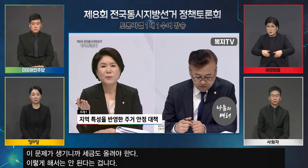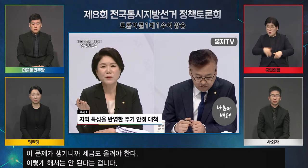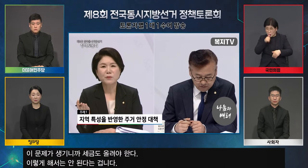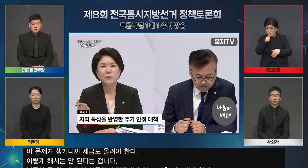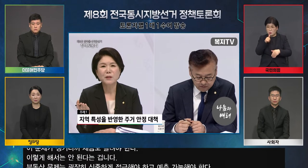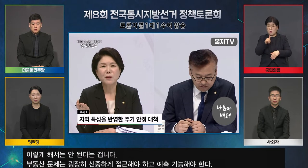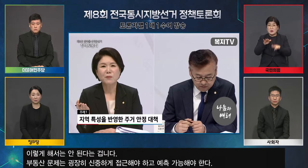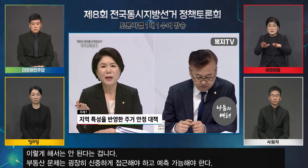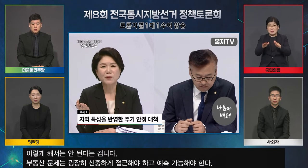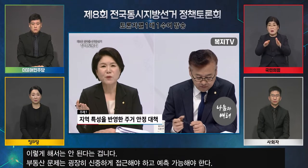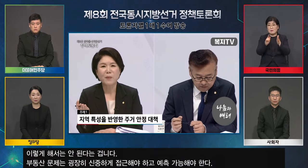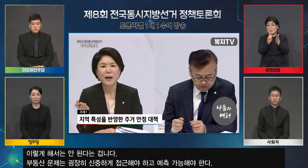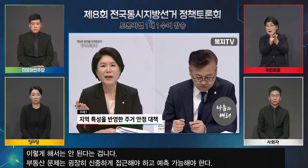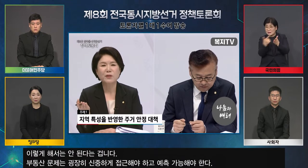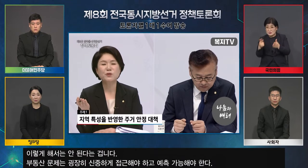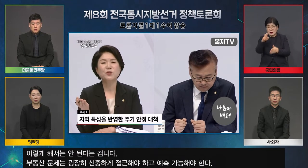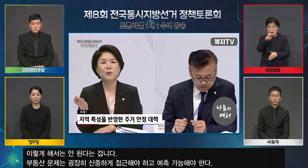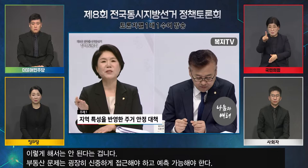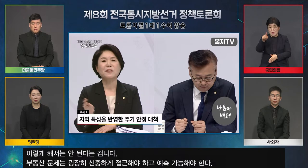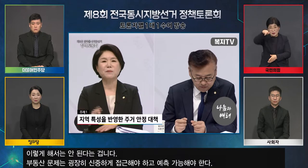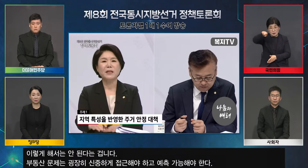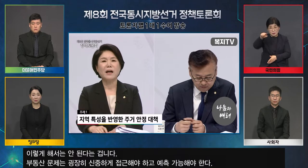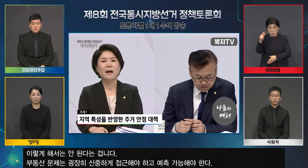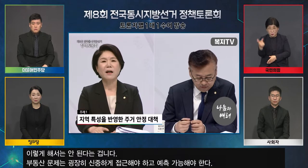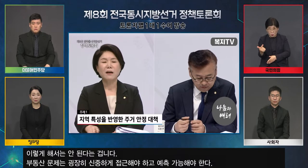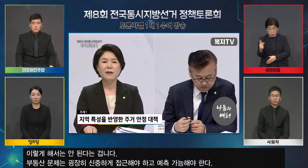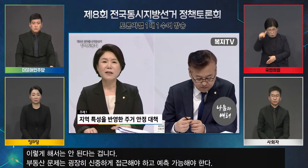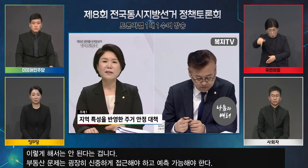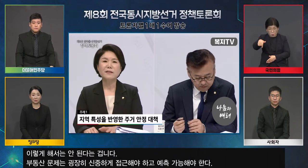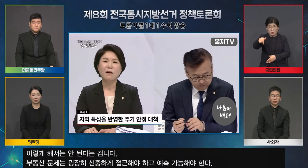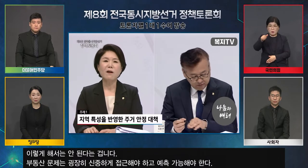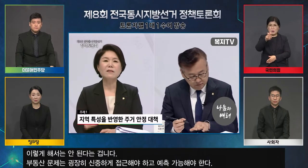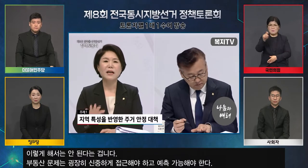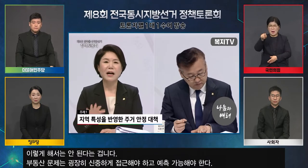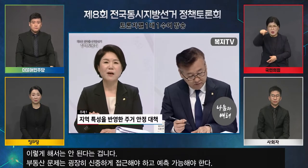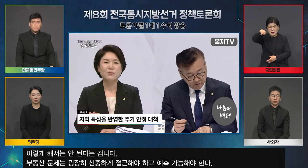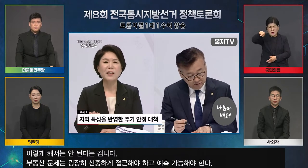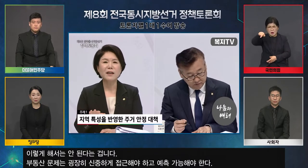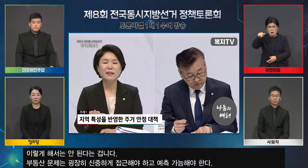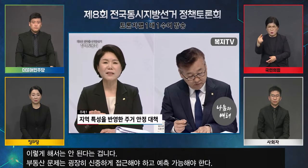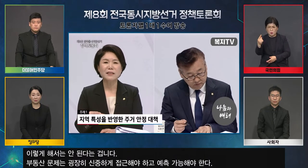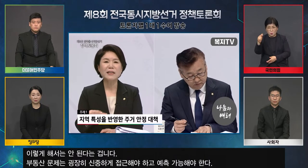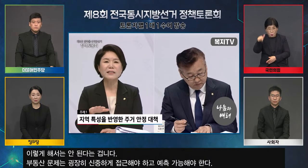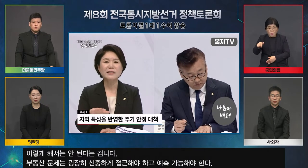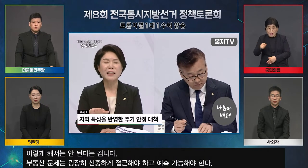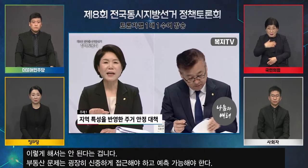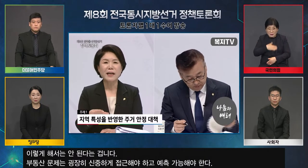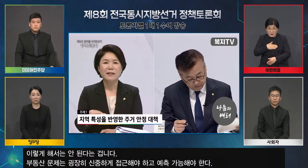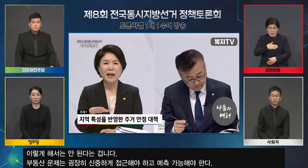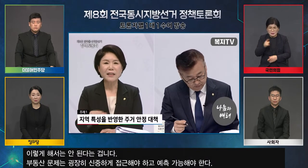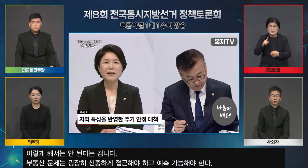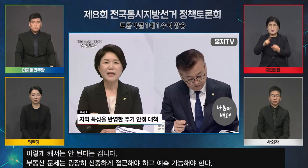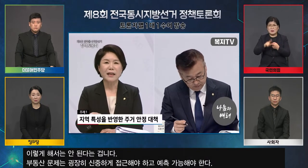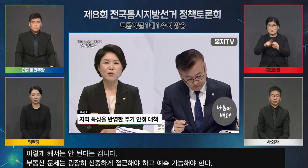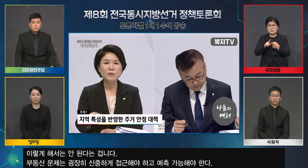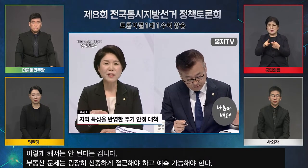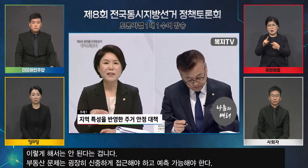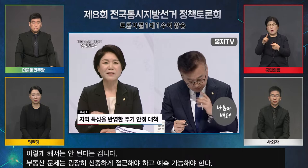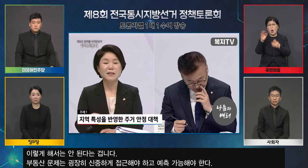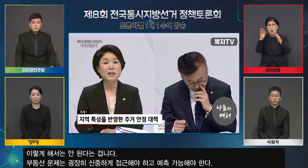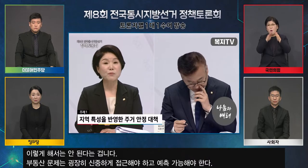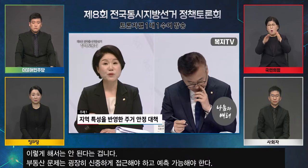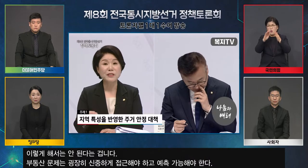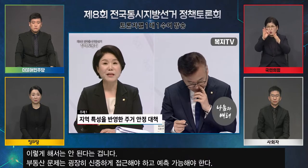여러분, 국민 여러분 계속 매일 뉴스를 보실 겁니다. 거기는 허그가 분양가를 지나치게 낮게